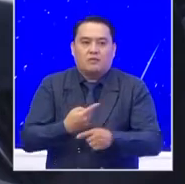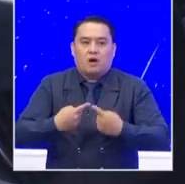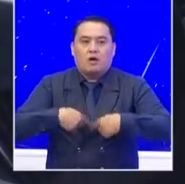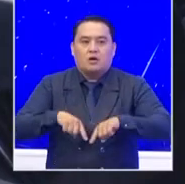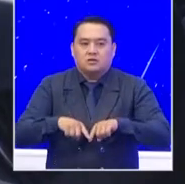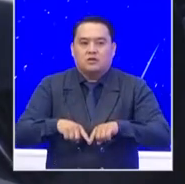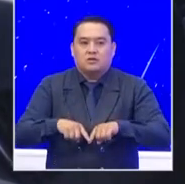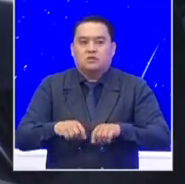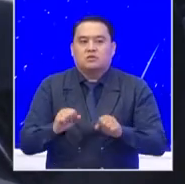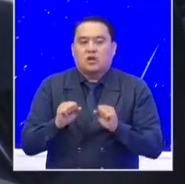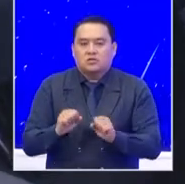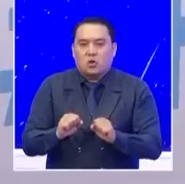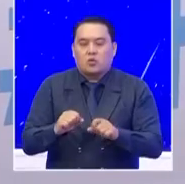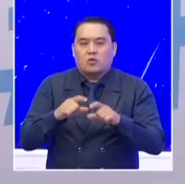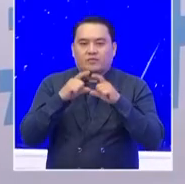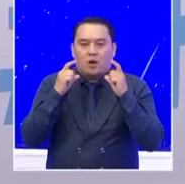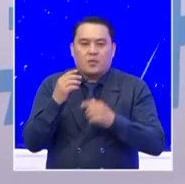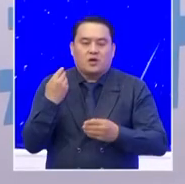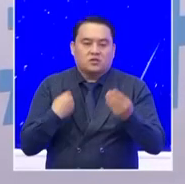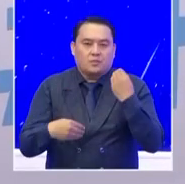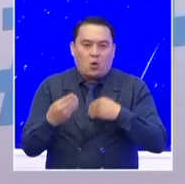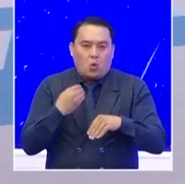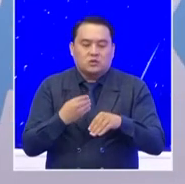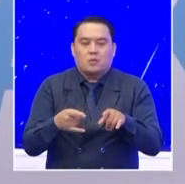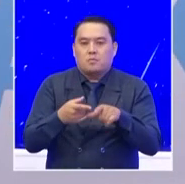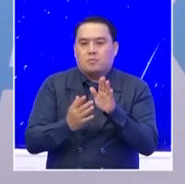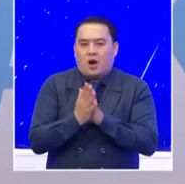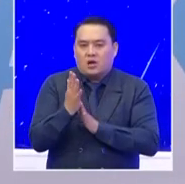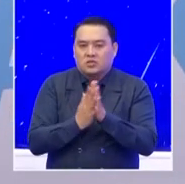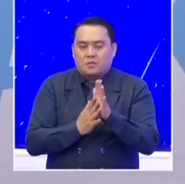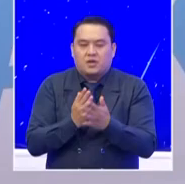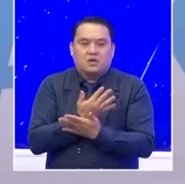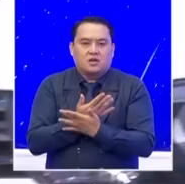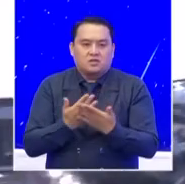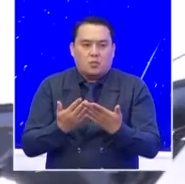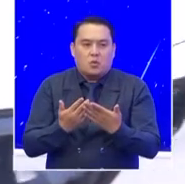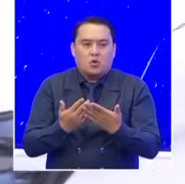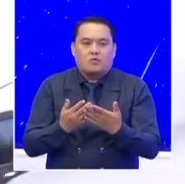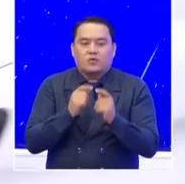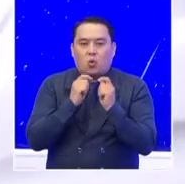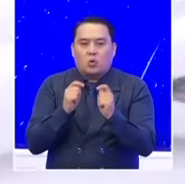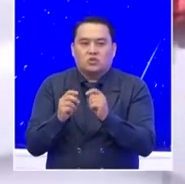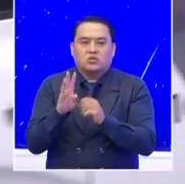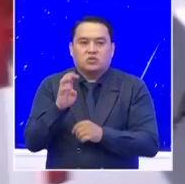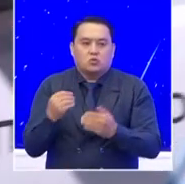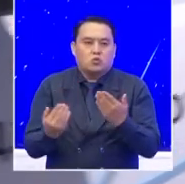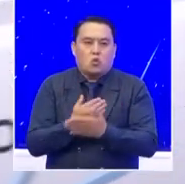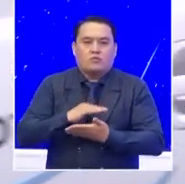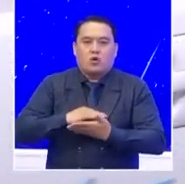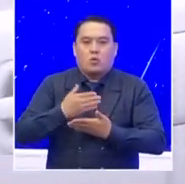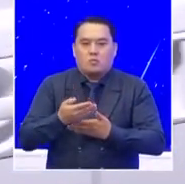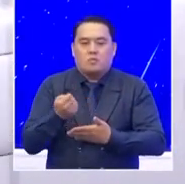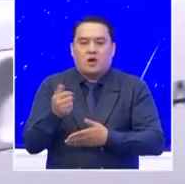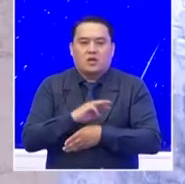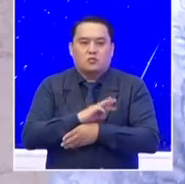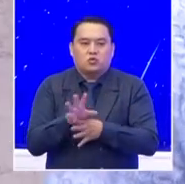организации страны защитными комбинезонами, медицинскими масками, защитными экранами. Также вручили 400 ноутбуков для